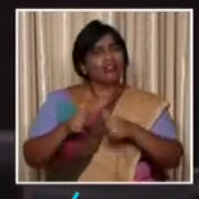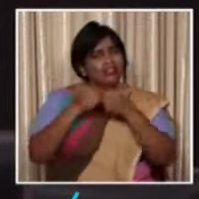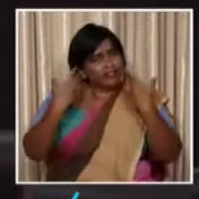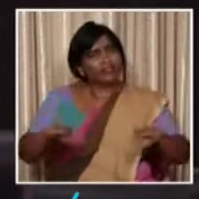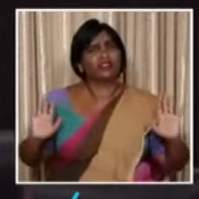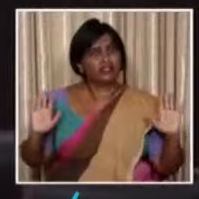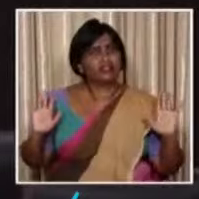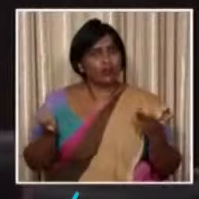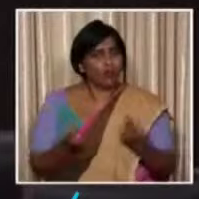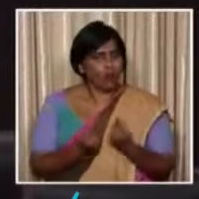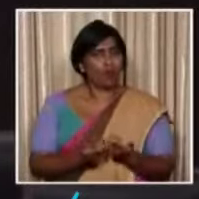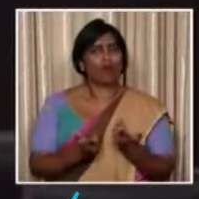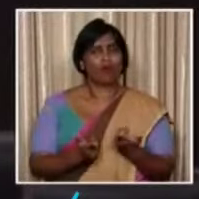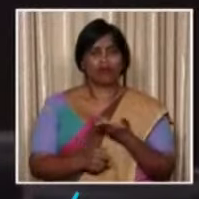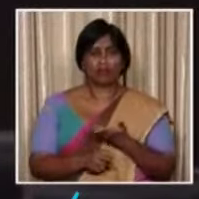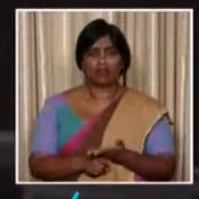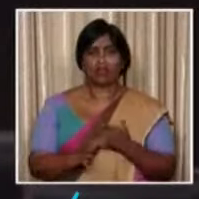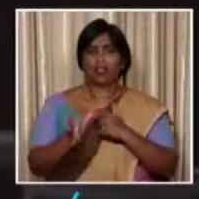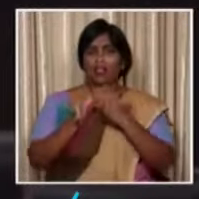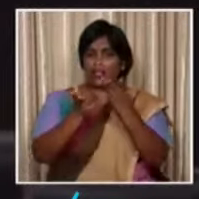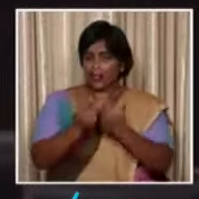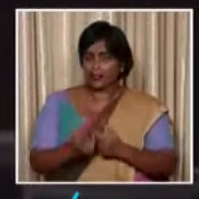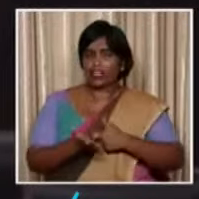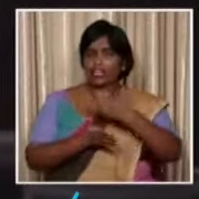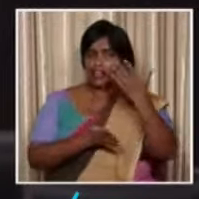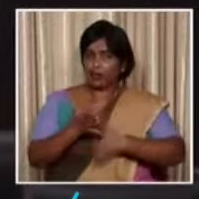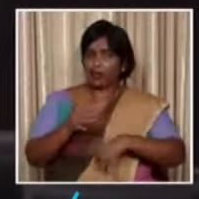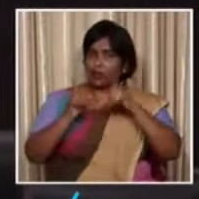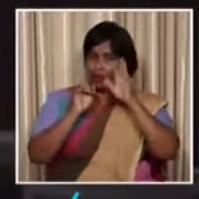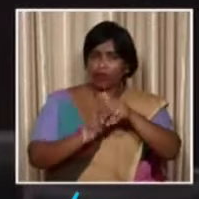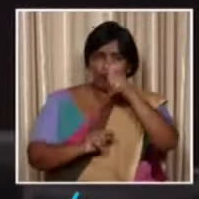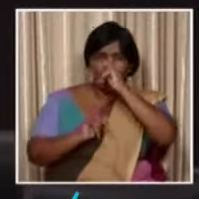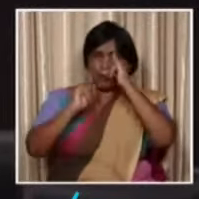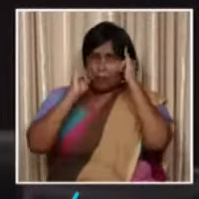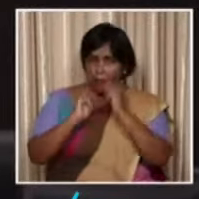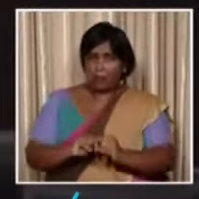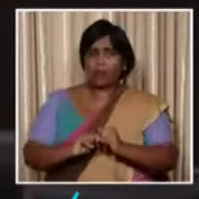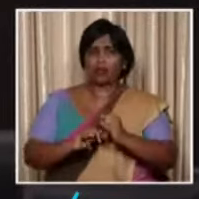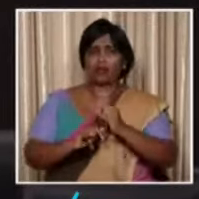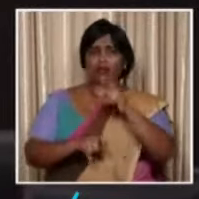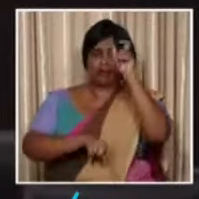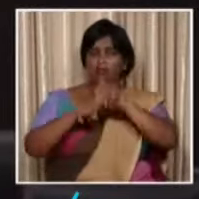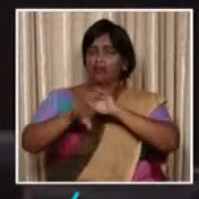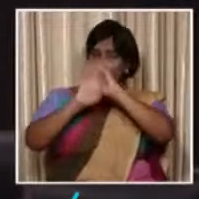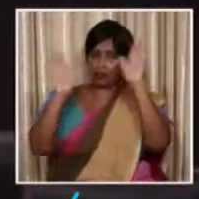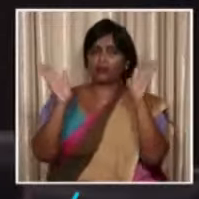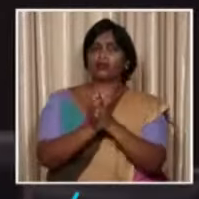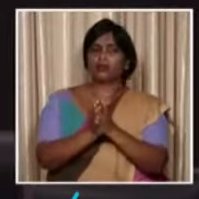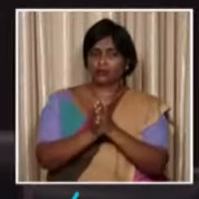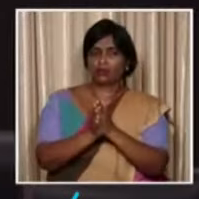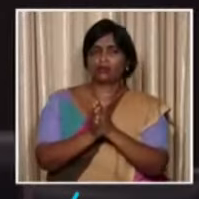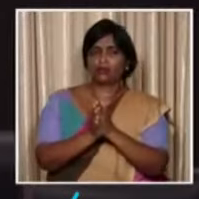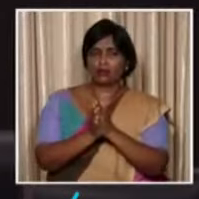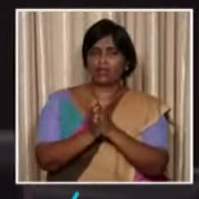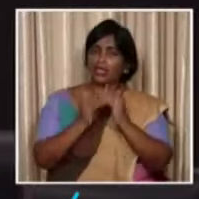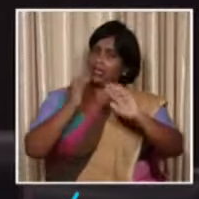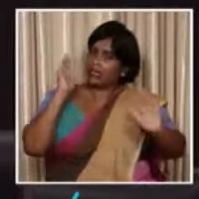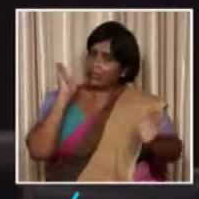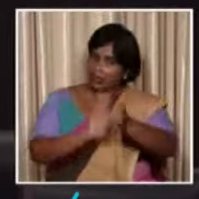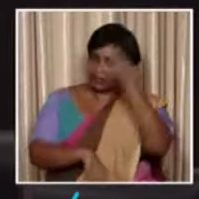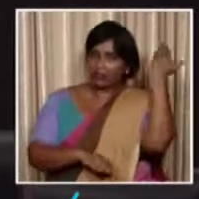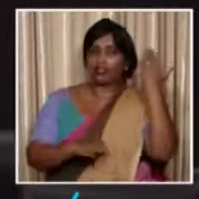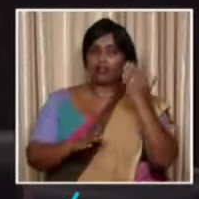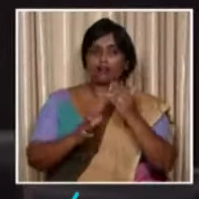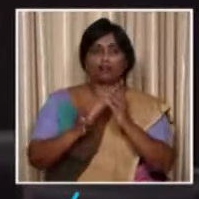වෙන්න. මේ විගණන වාර්තාවන්ට අනුව හොර තොක්කඩිකම් කරපු දූෂිත රැළ ගෙදර යවලා